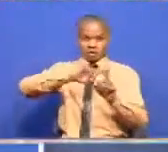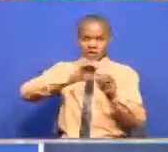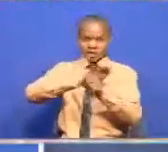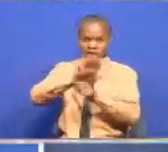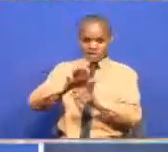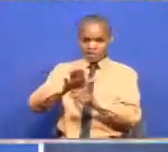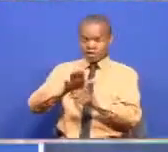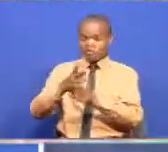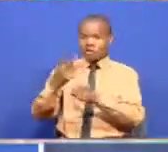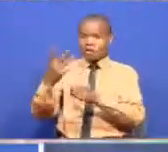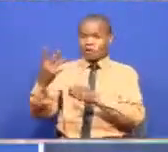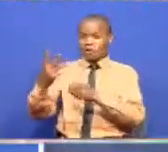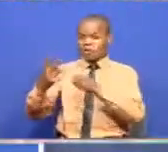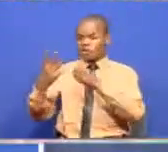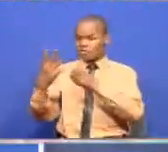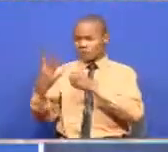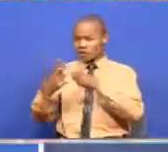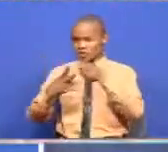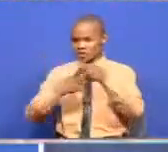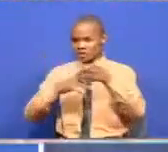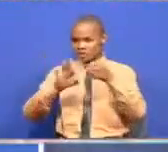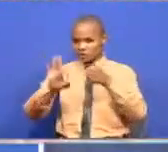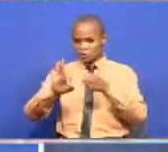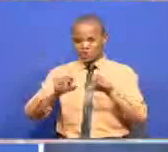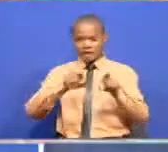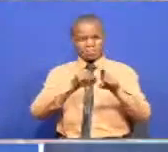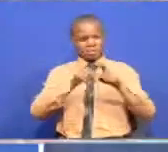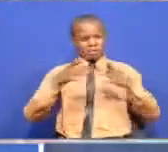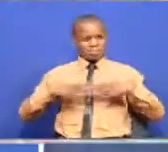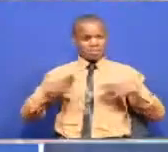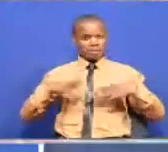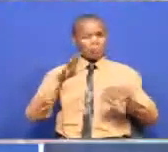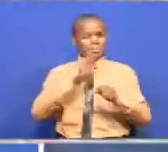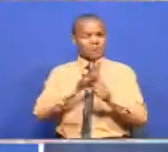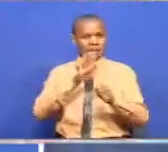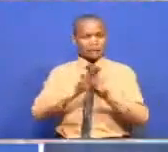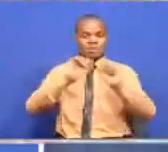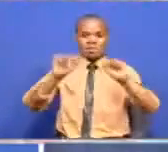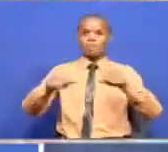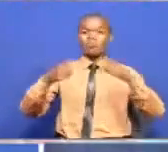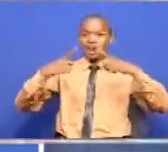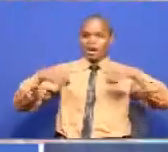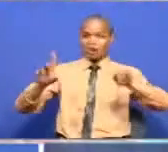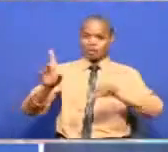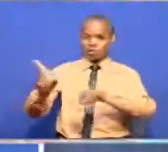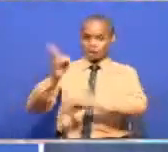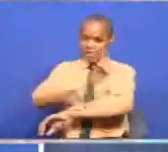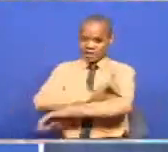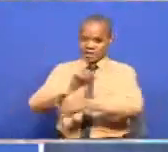473 mapya yalipotiwa ambayo pia ni idadi kubwa zaidi kunakiliwa kwa siku moja na kufikisha